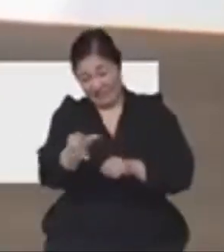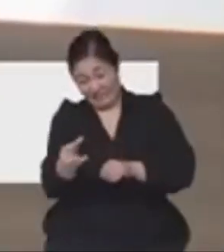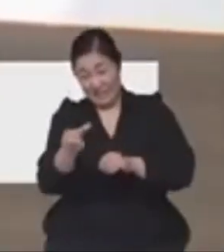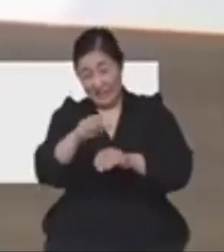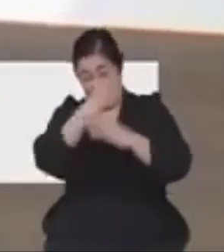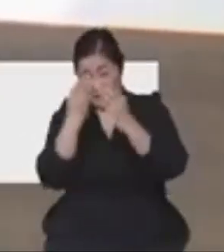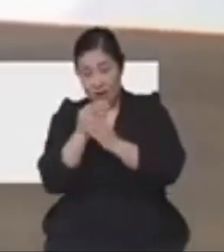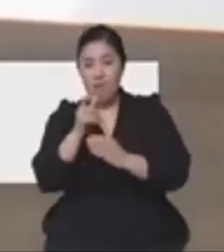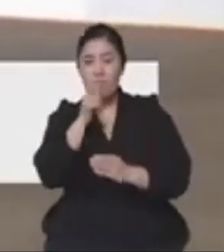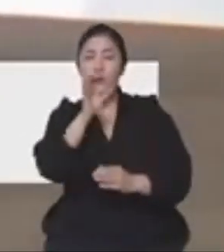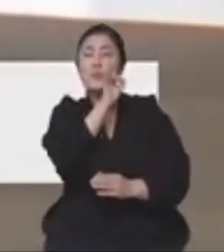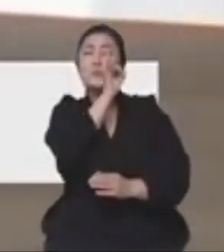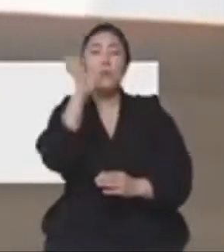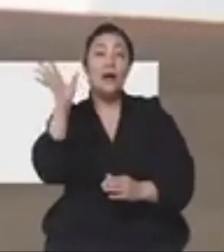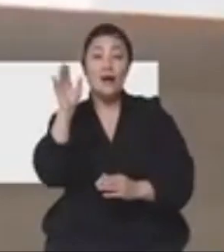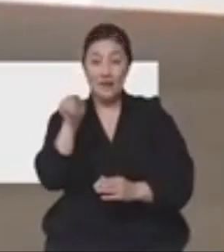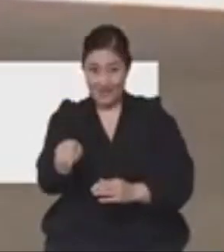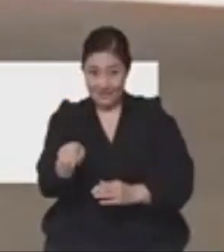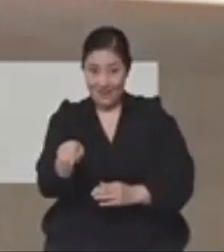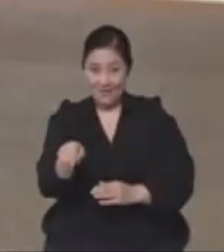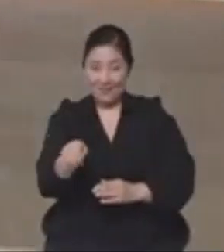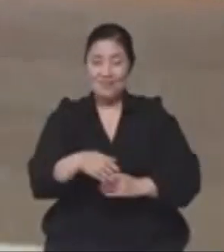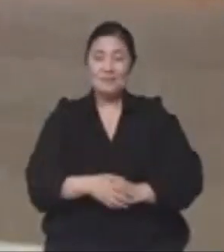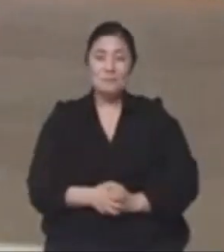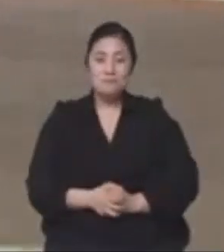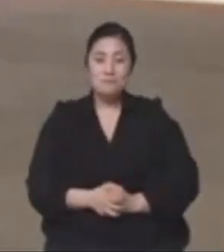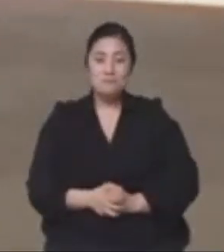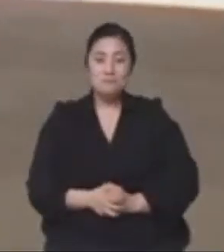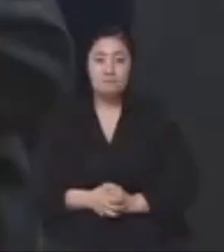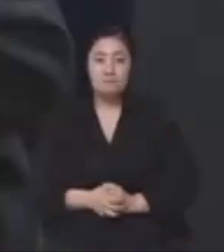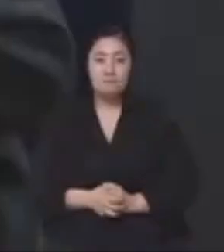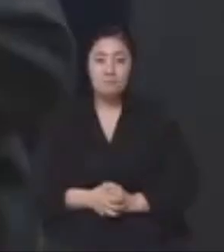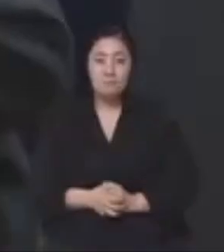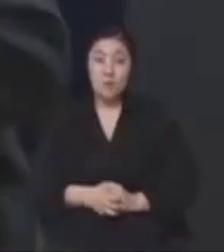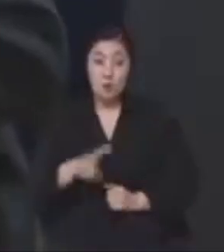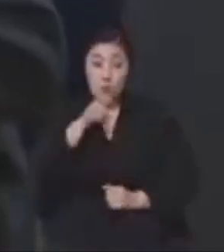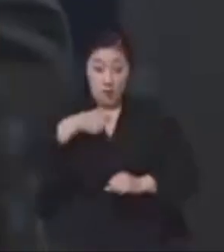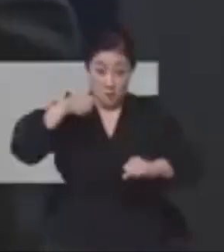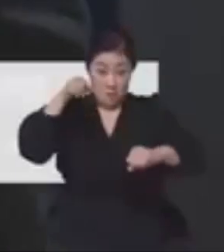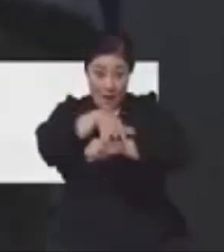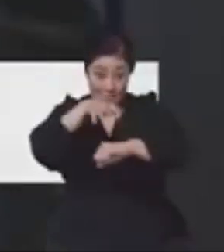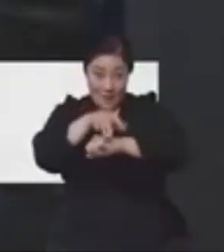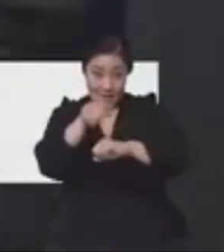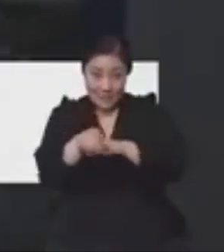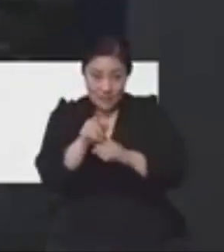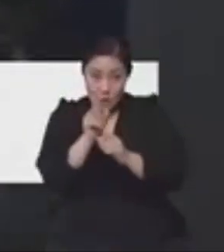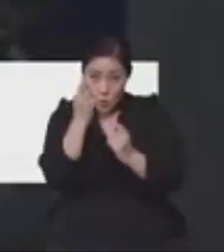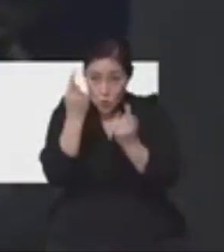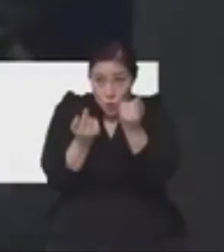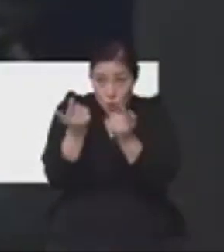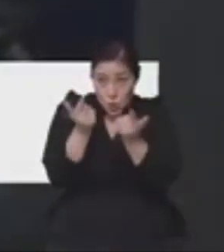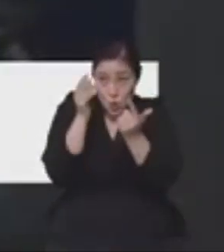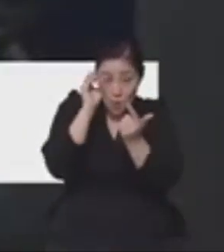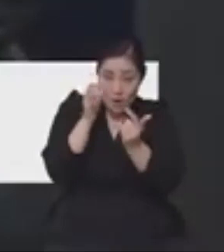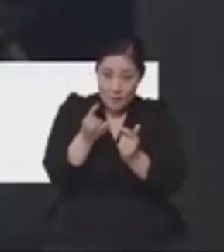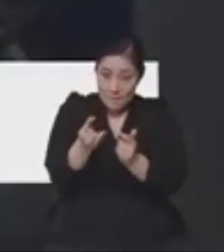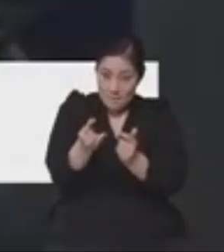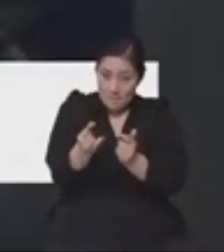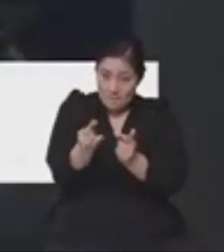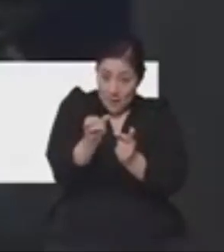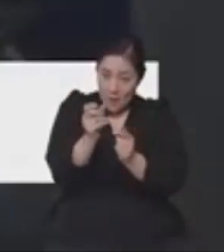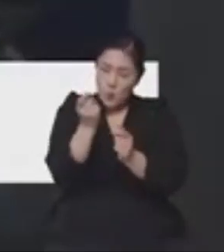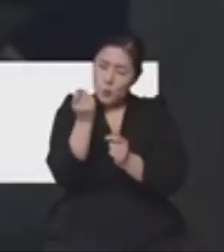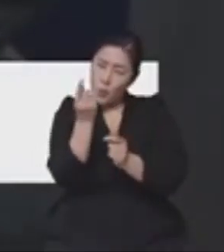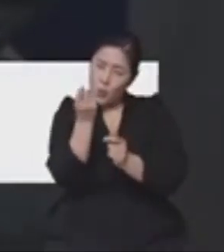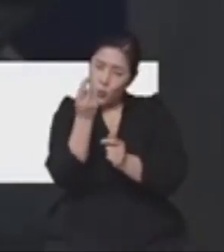끝까지 잠그면 물이 아예 나오지 않게 됩니다. 물이 나오는 수압을 보면서 반대로 살짝만